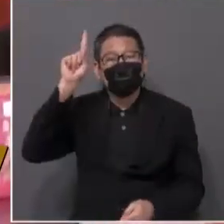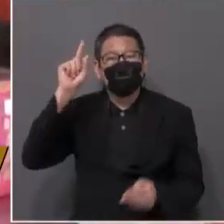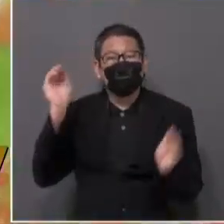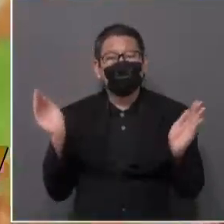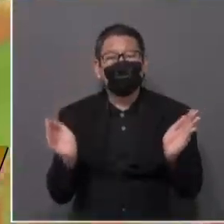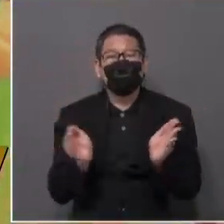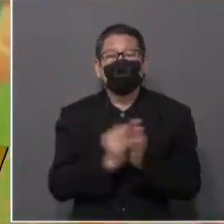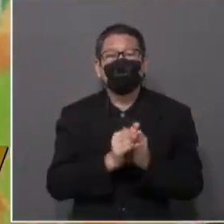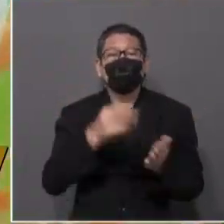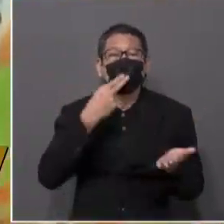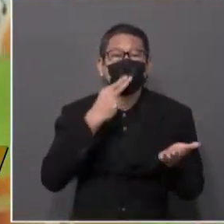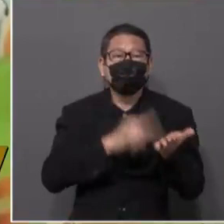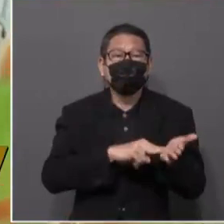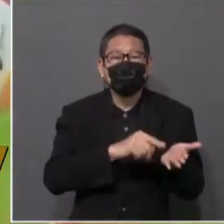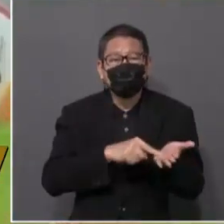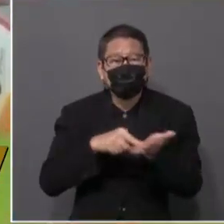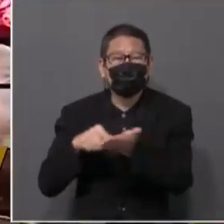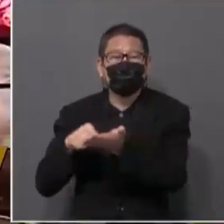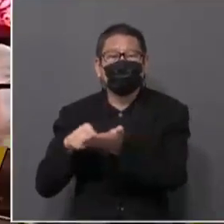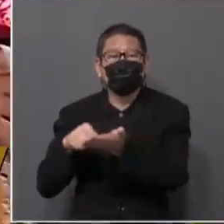ร่วมกันย่นหนัสอถก่อกต่อครั